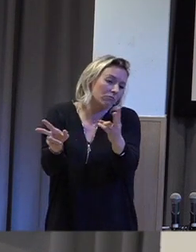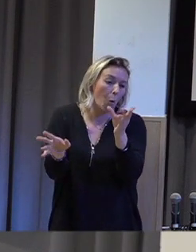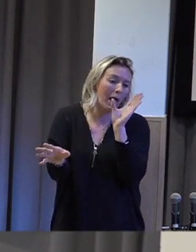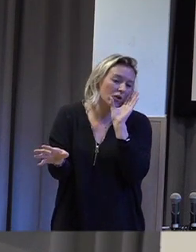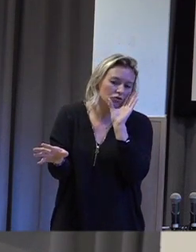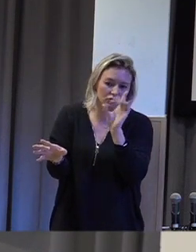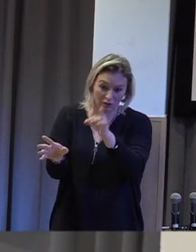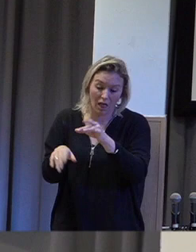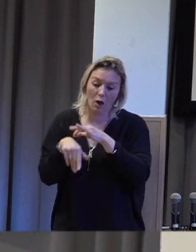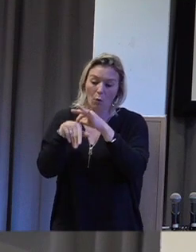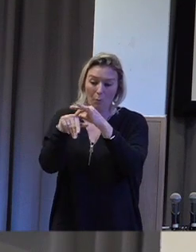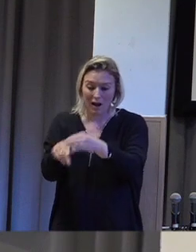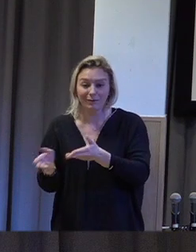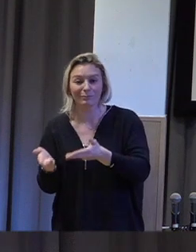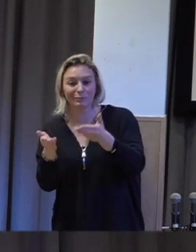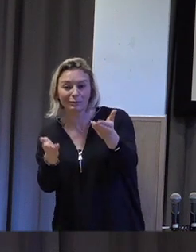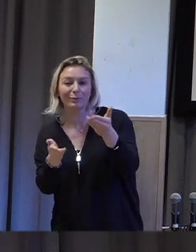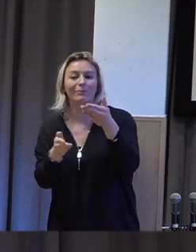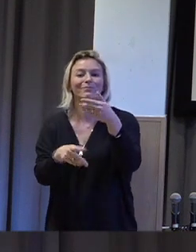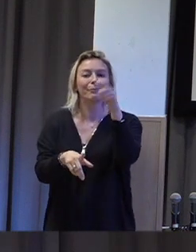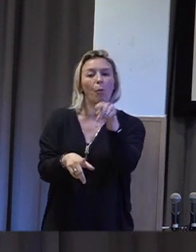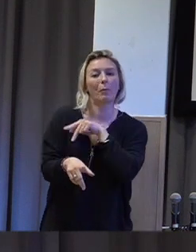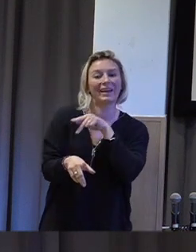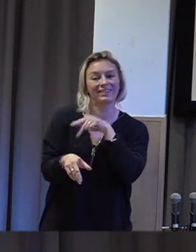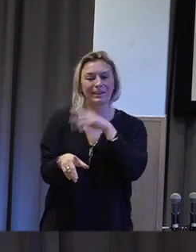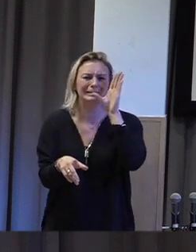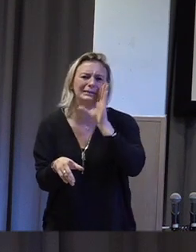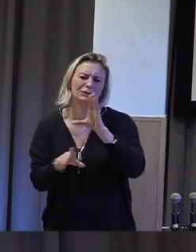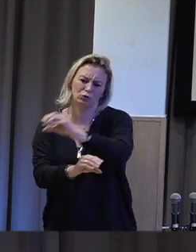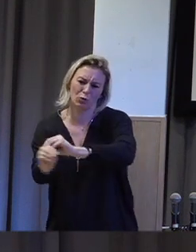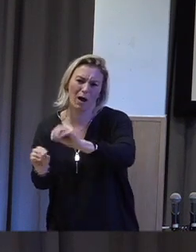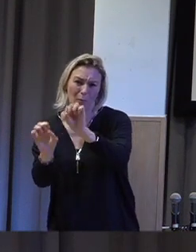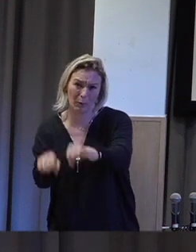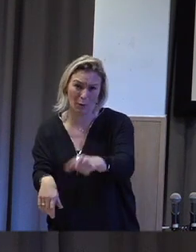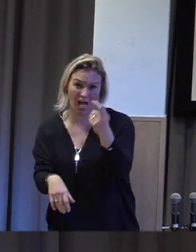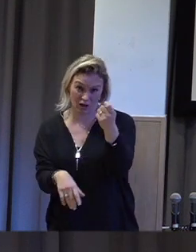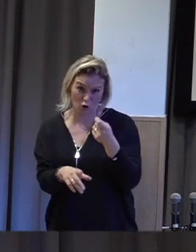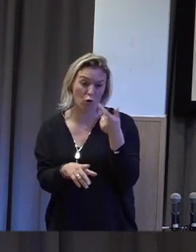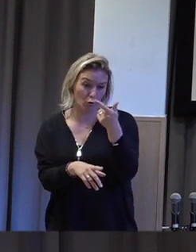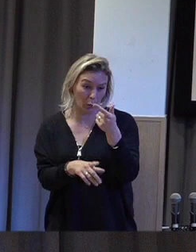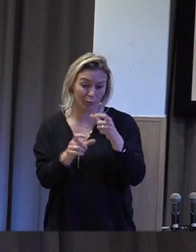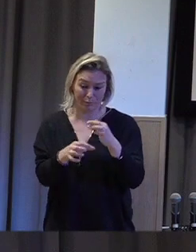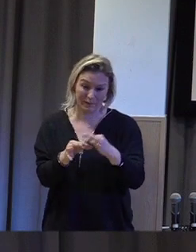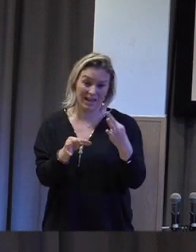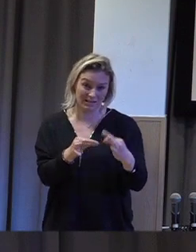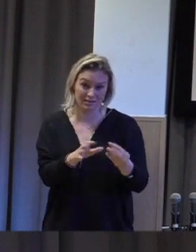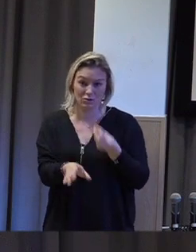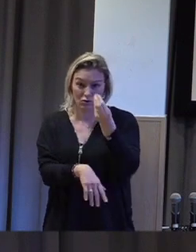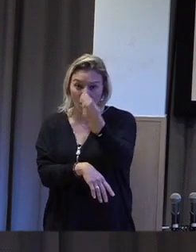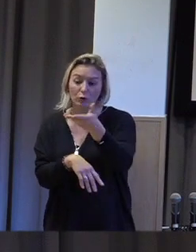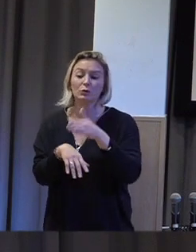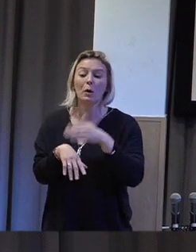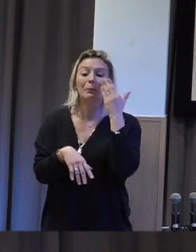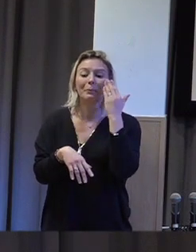deniers, le donna à l'hôte et dit, « Aie soin de lui, et ce que tu dépenseras de plus, je te le rendrai à